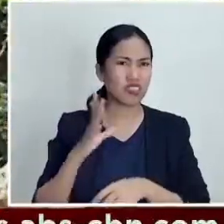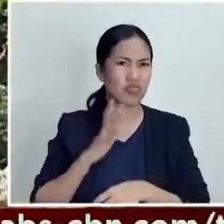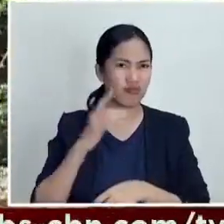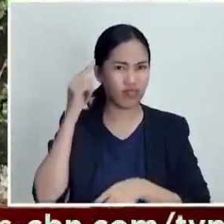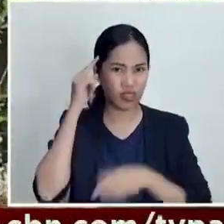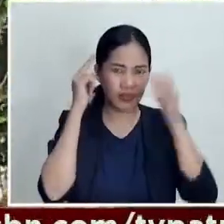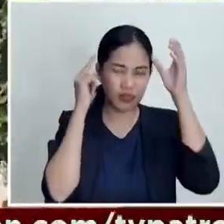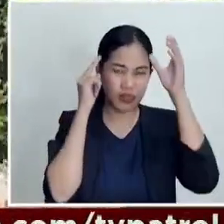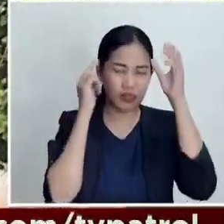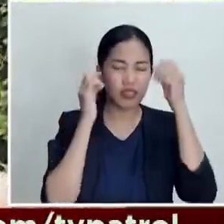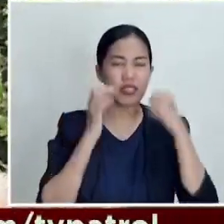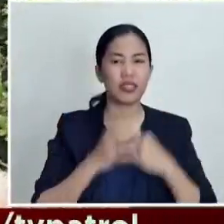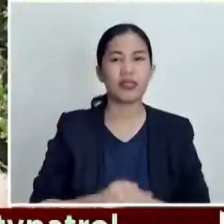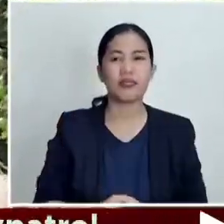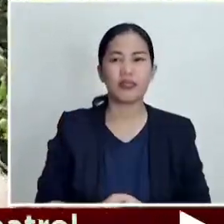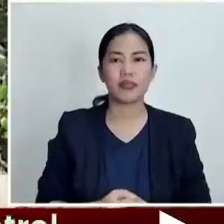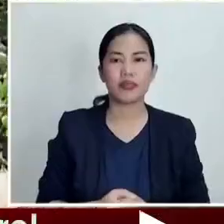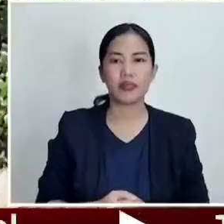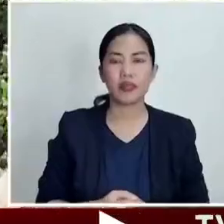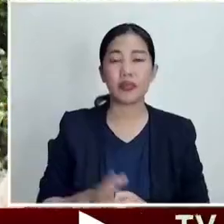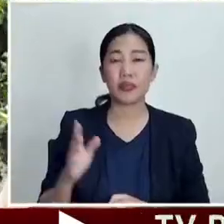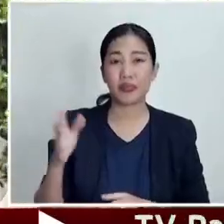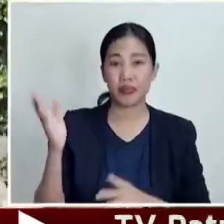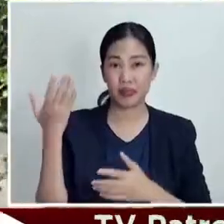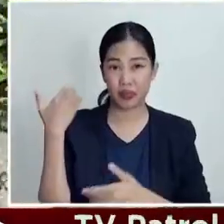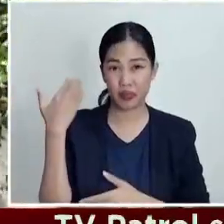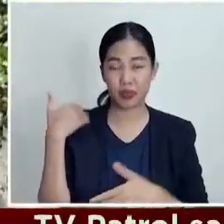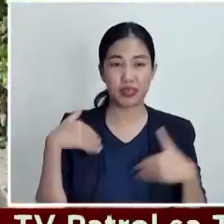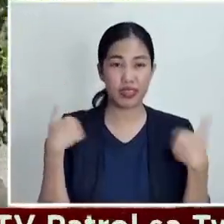na nilaw din ang kanyang balat.